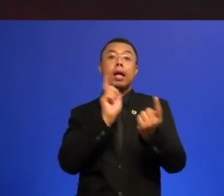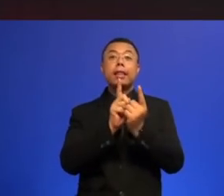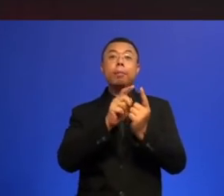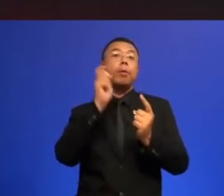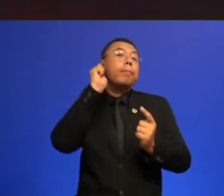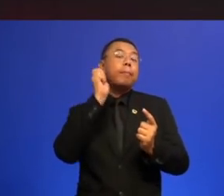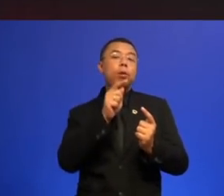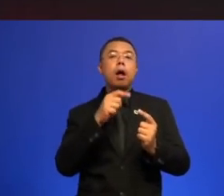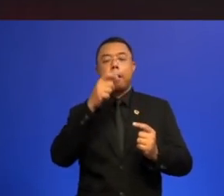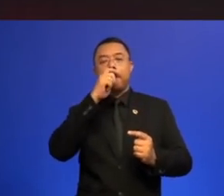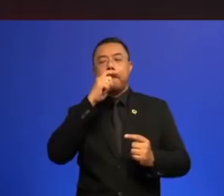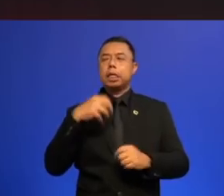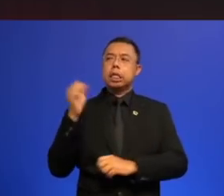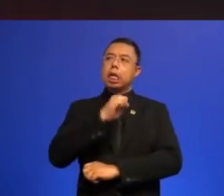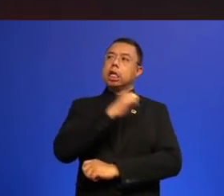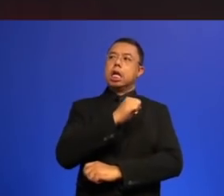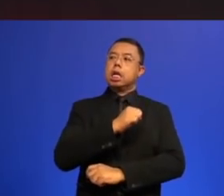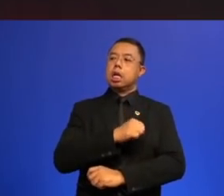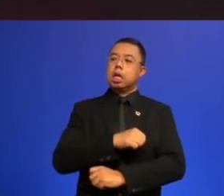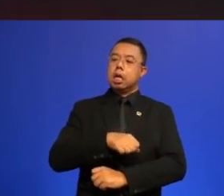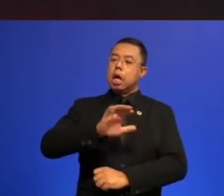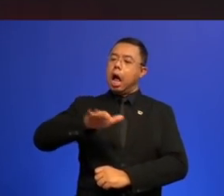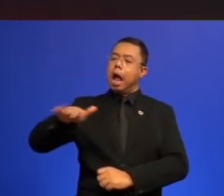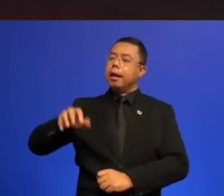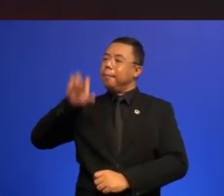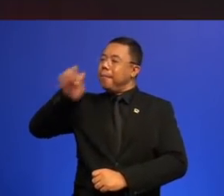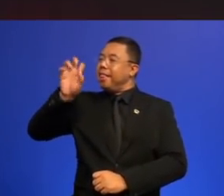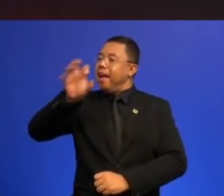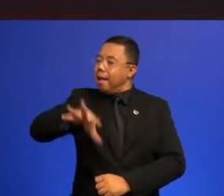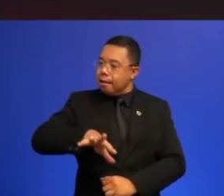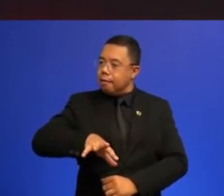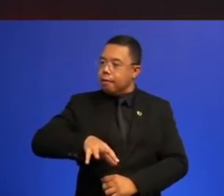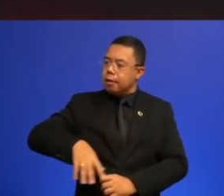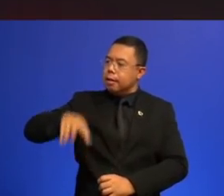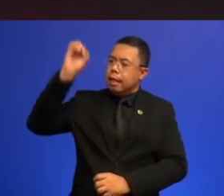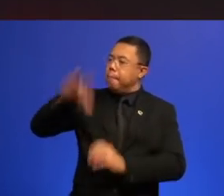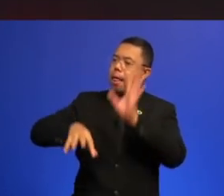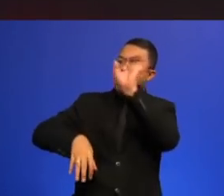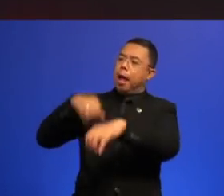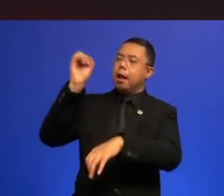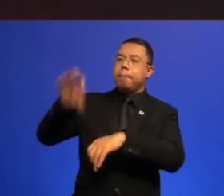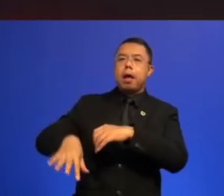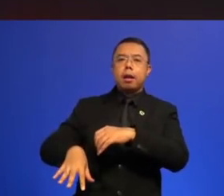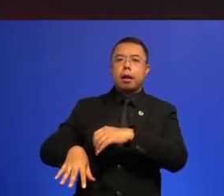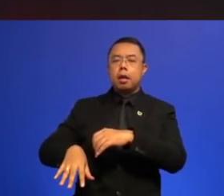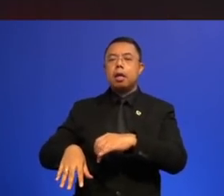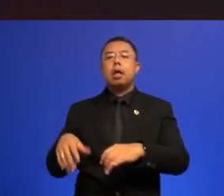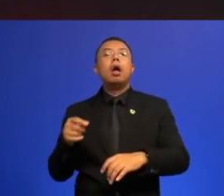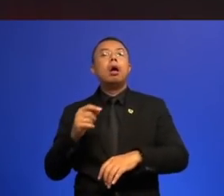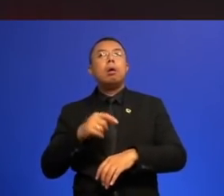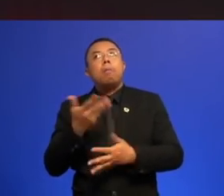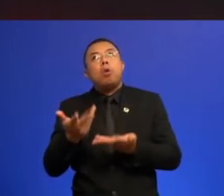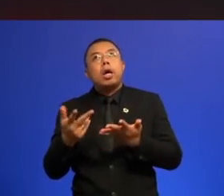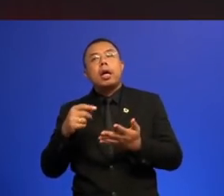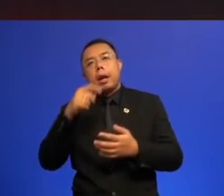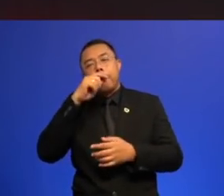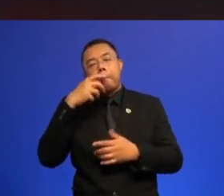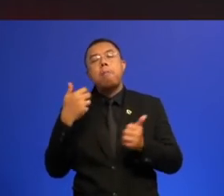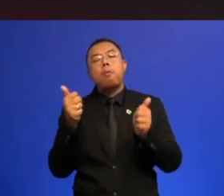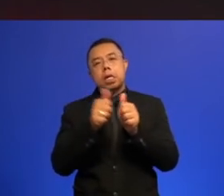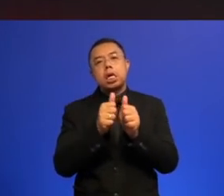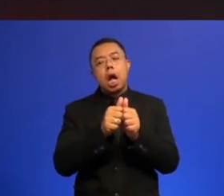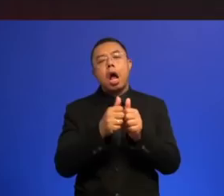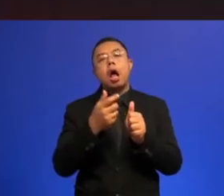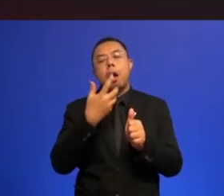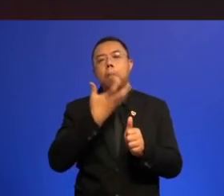itu, papa saya jadi kasar. Adik-adik di rumah sering dibentak, bahkan dilempar-lempar barang, Pak. Dalam waktu dekat, papa saya akan menikah